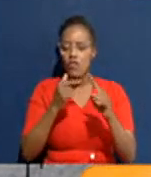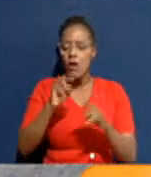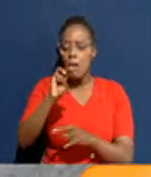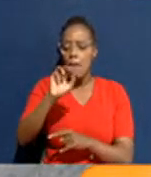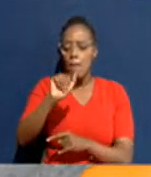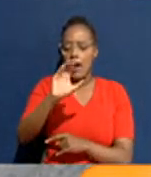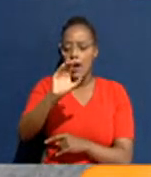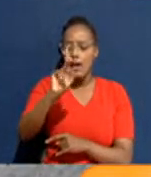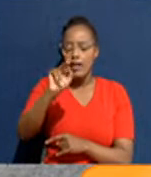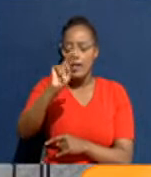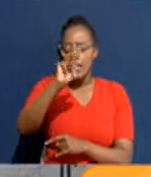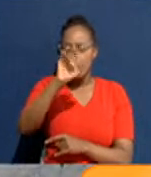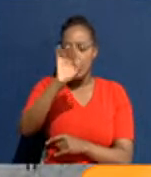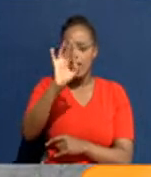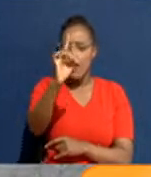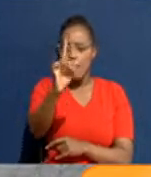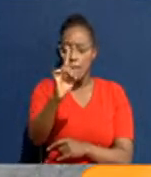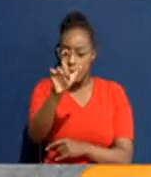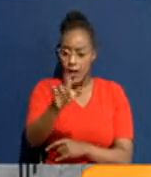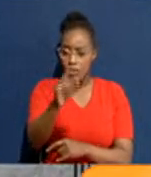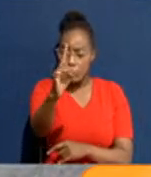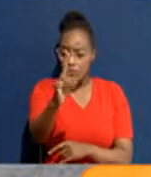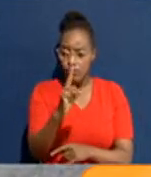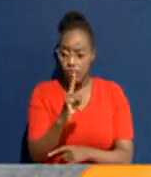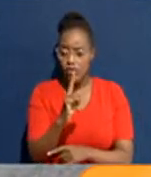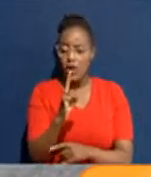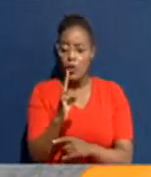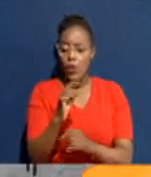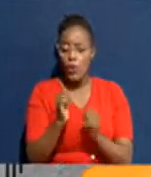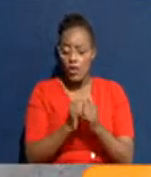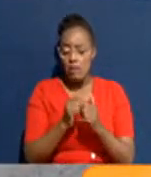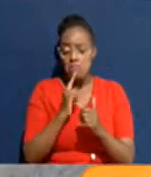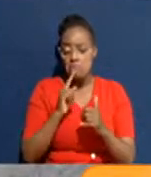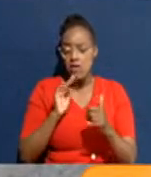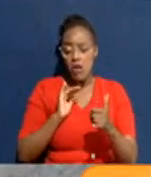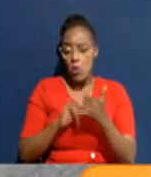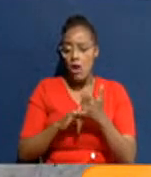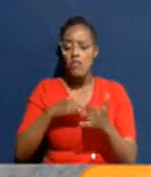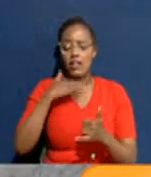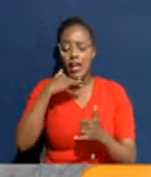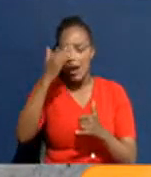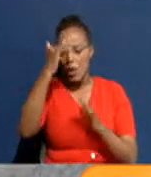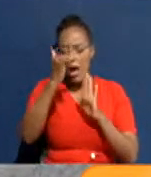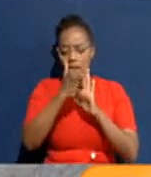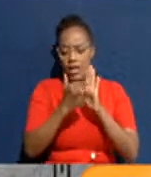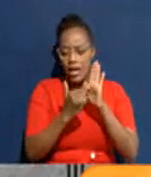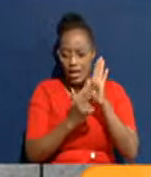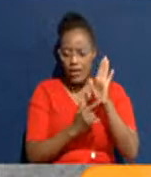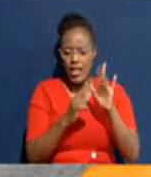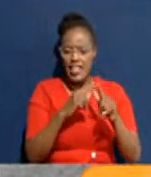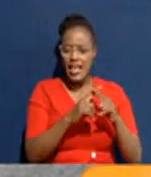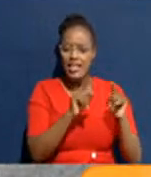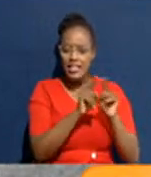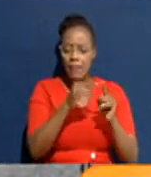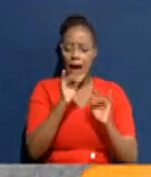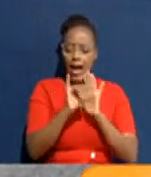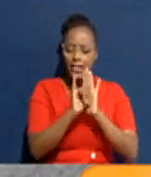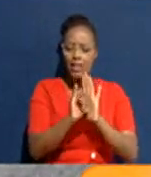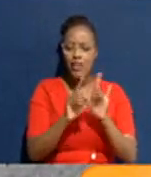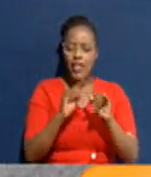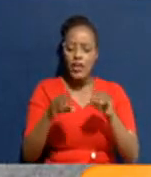Makindi. Na mtu kama amekuja na anasema bibi yangu amekufa kwa sababu na hii na hii, na umeverify,